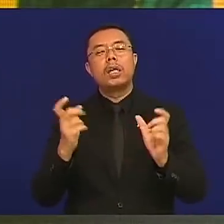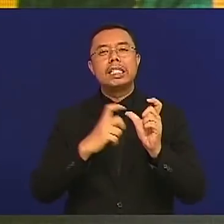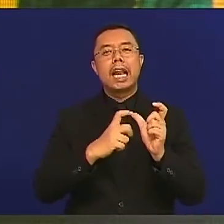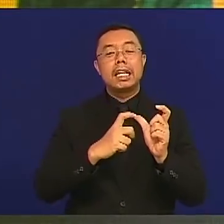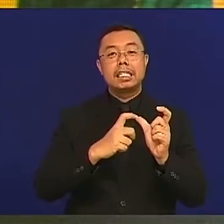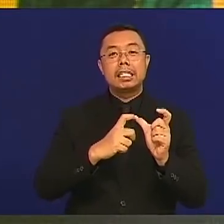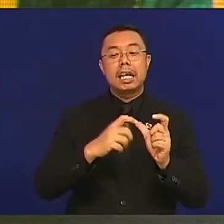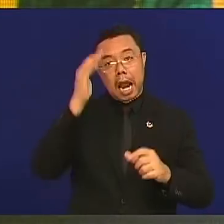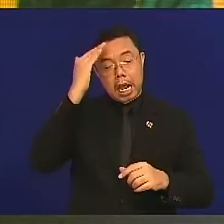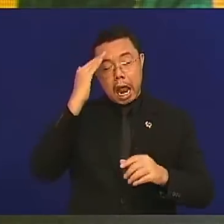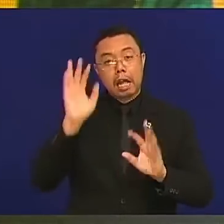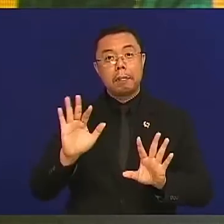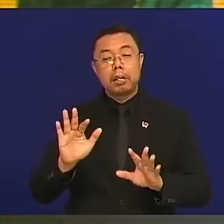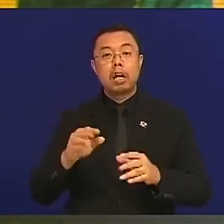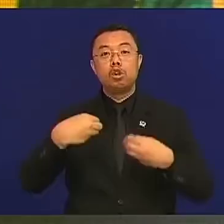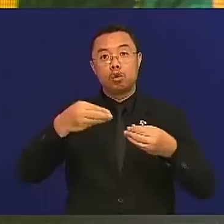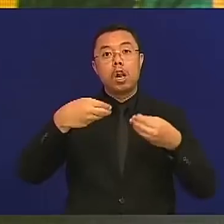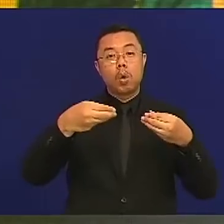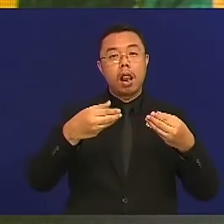sales itu ya.